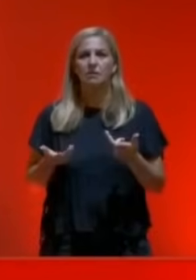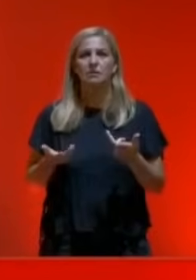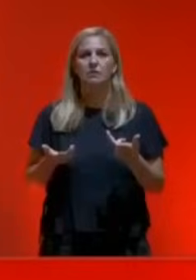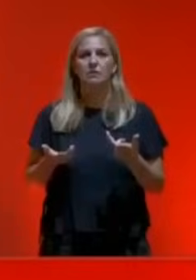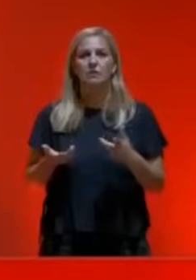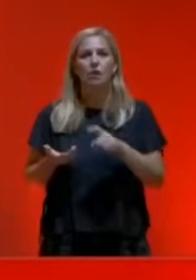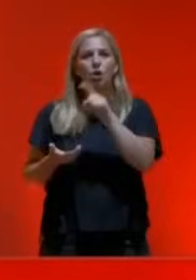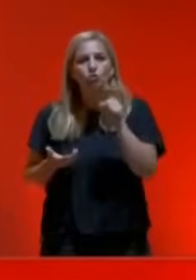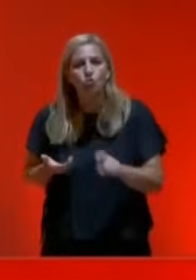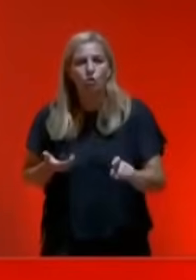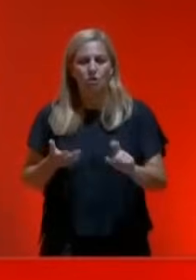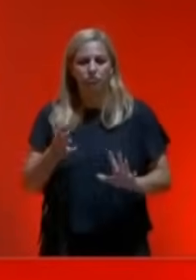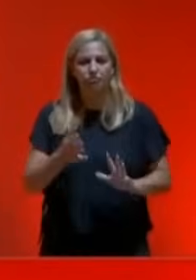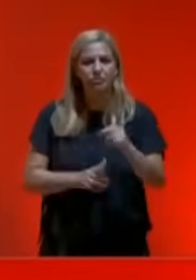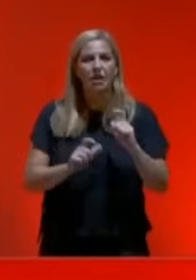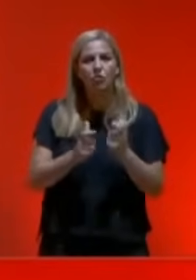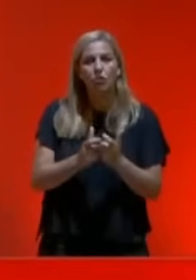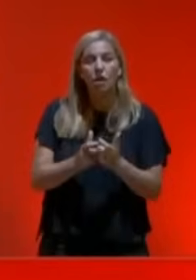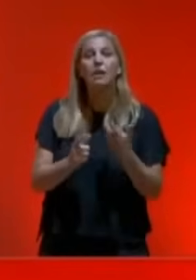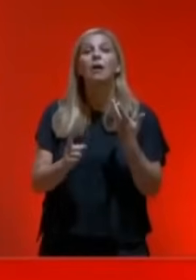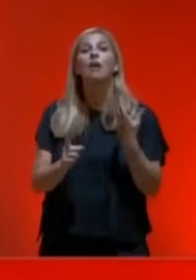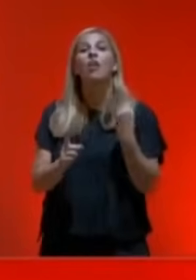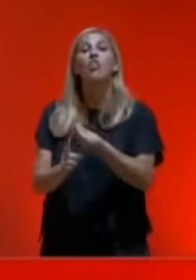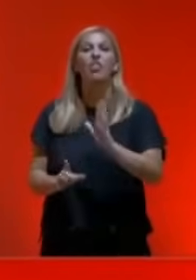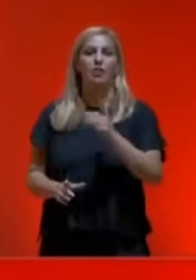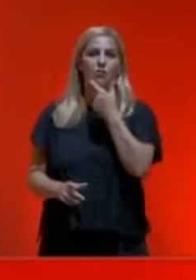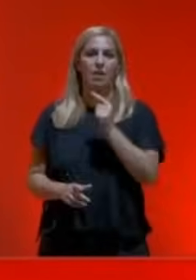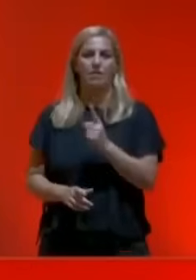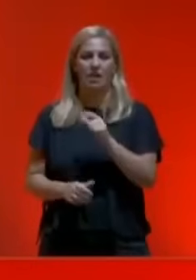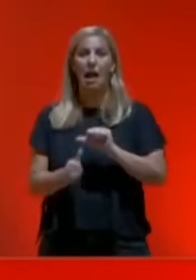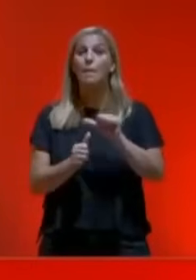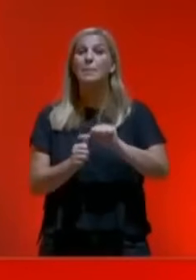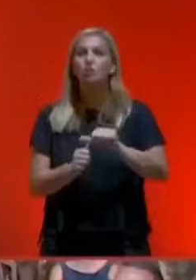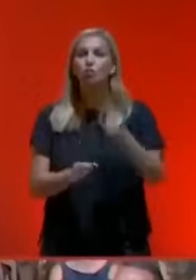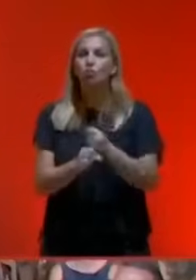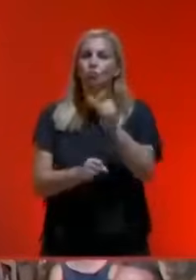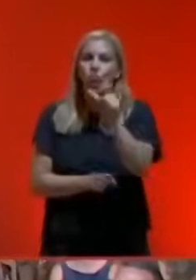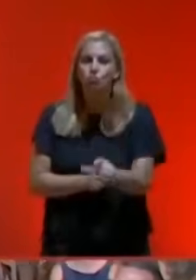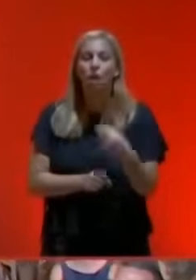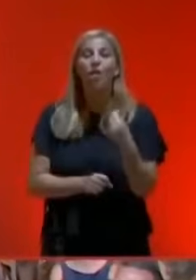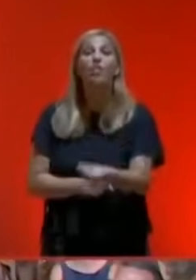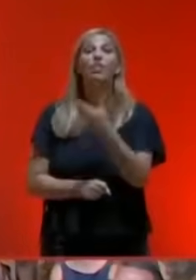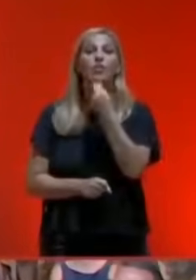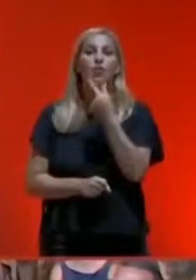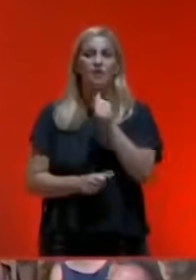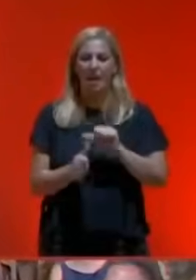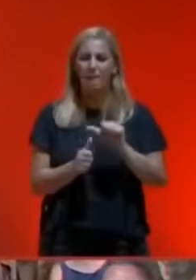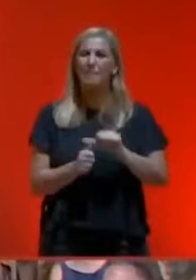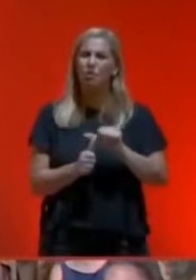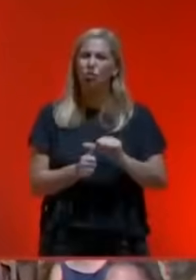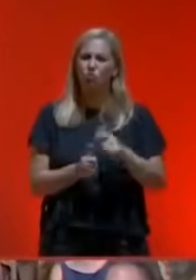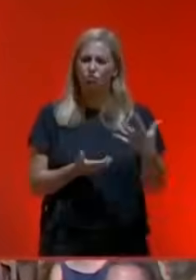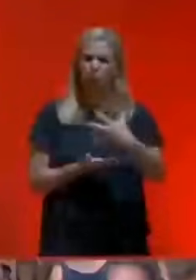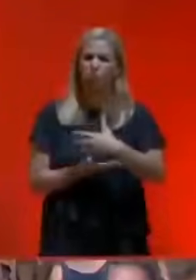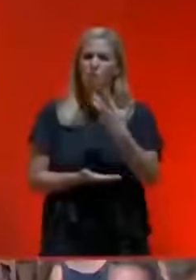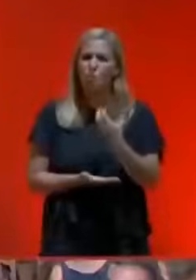της αποδοτικότητάς του. Δεν δίνουμε την ευκαιρία στο μισθωτό εργαζόμενο να ζήσει με το μισθό που αντιστοιχεί